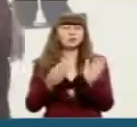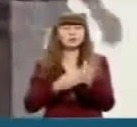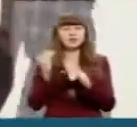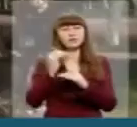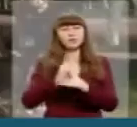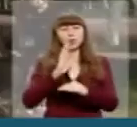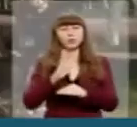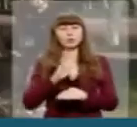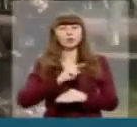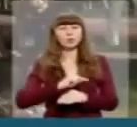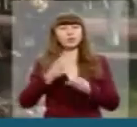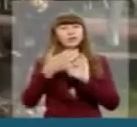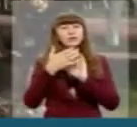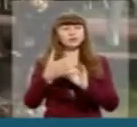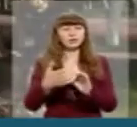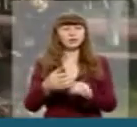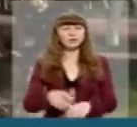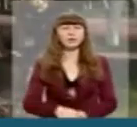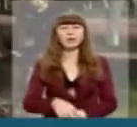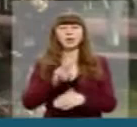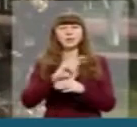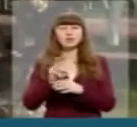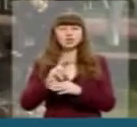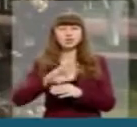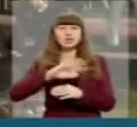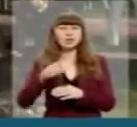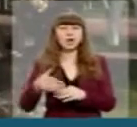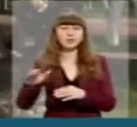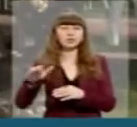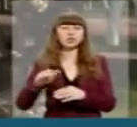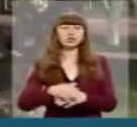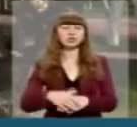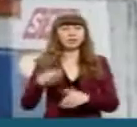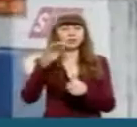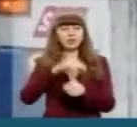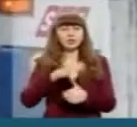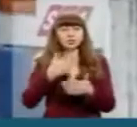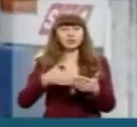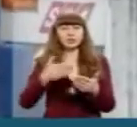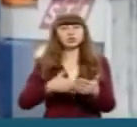вечера. Посещение набережных, общественных и неорганизованных пляжей по-прежнему запрещается.